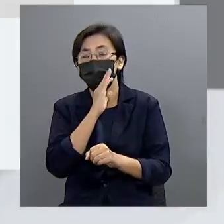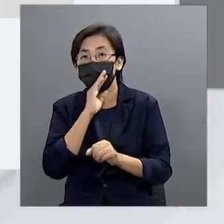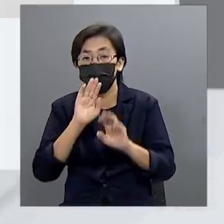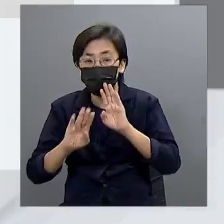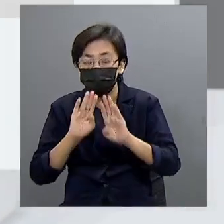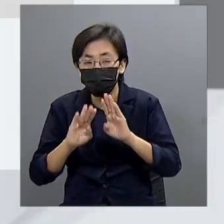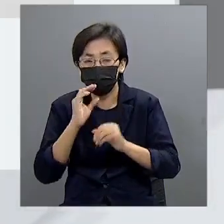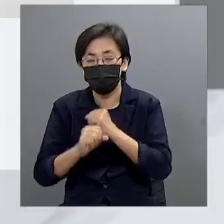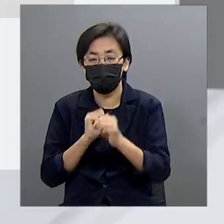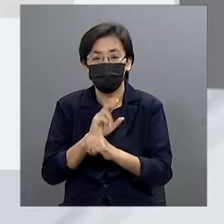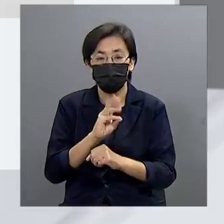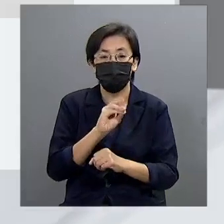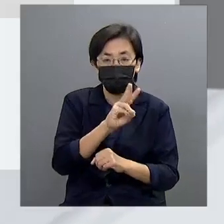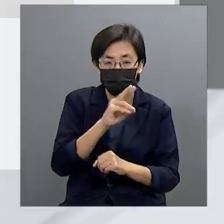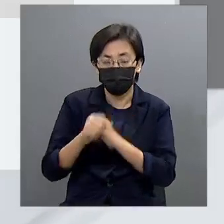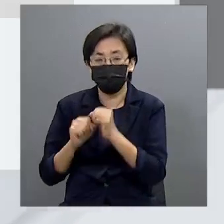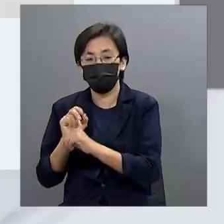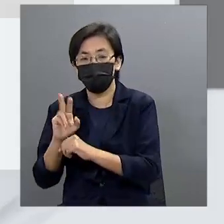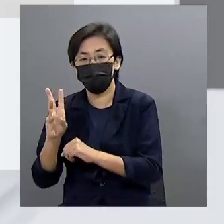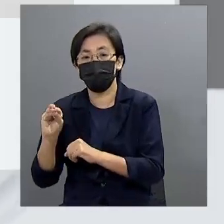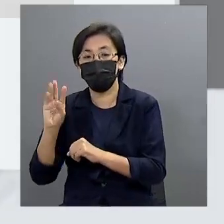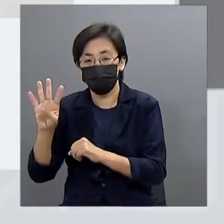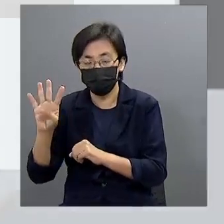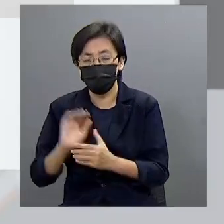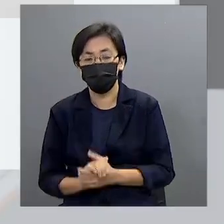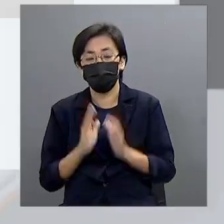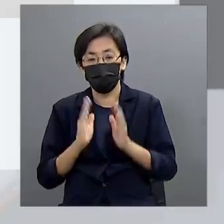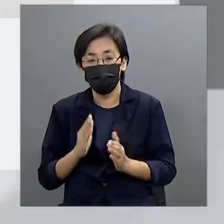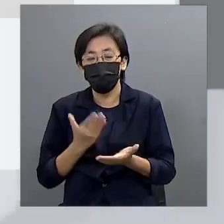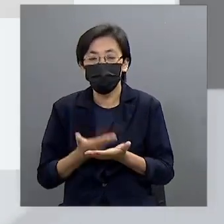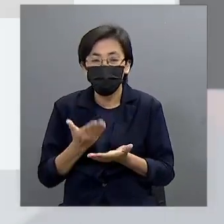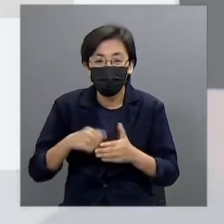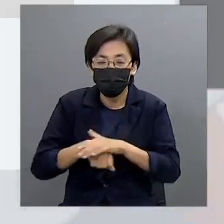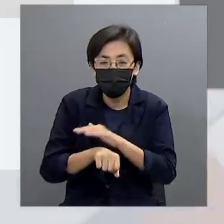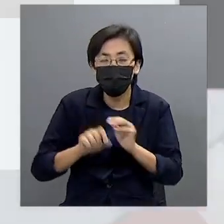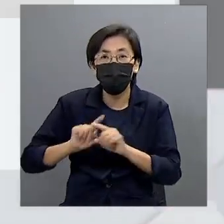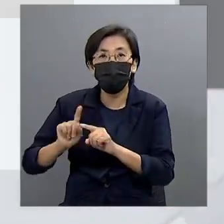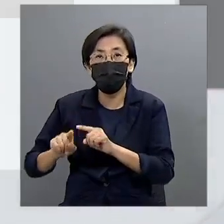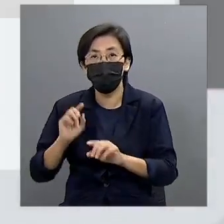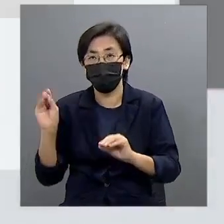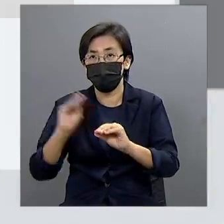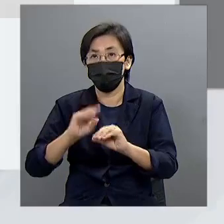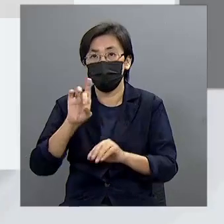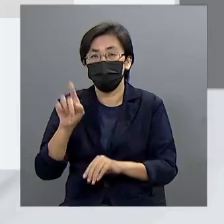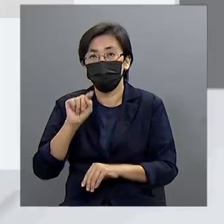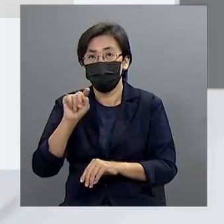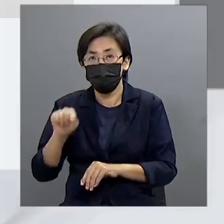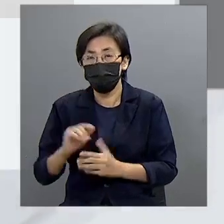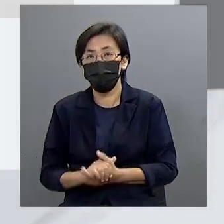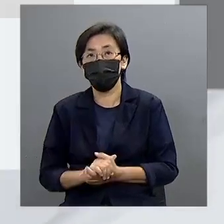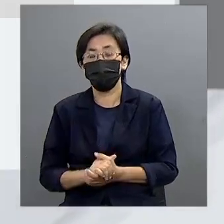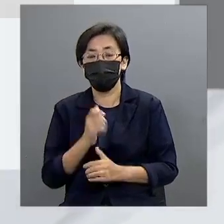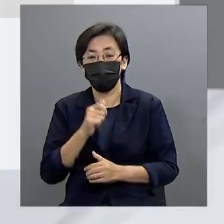กับ64ปรากฏว่าสัดส่วนของคนเล่นเพิ่มขึ้น2ปีเนี่ย 100% แล้วยังไปเล่นกับแอปกันโดยตรงร้อ